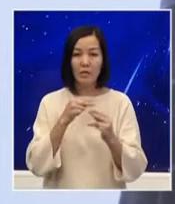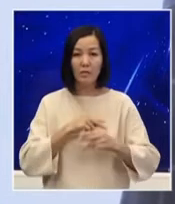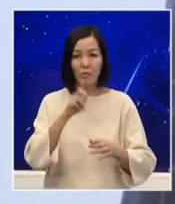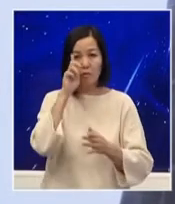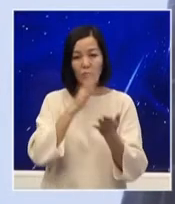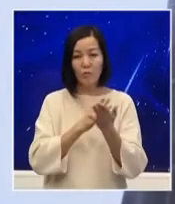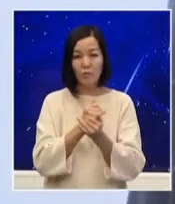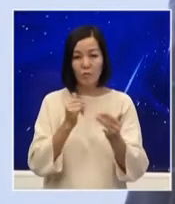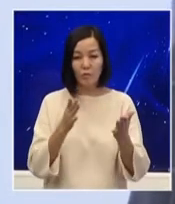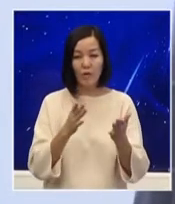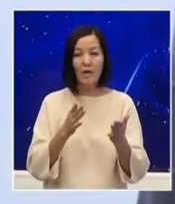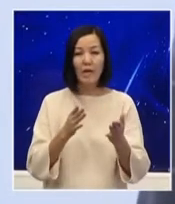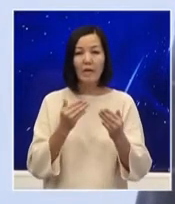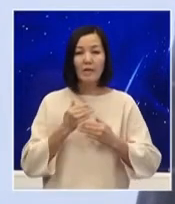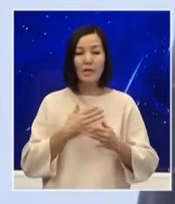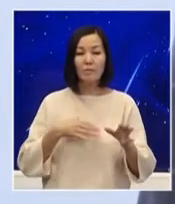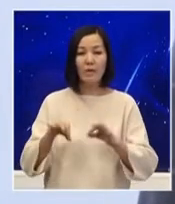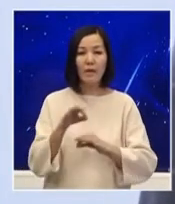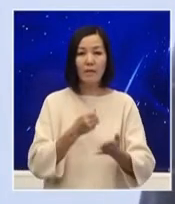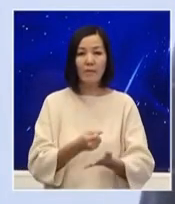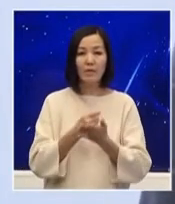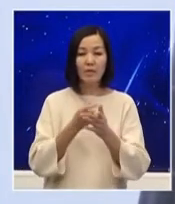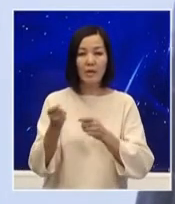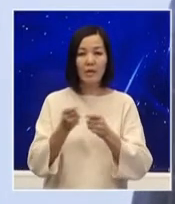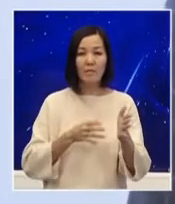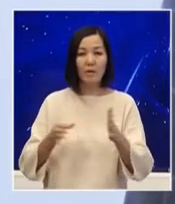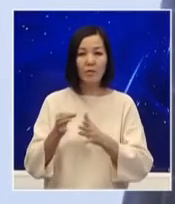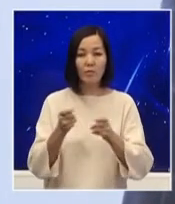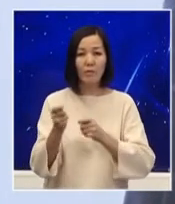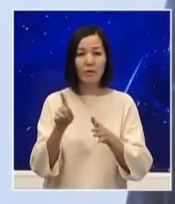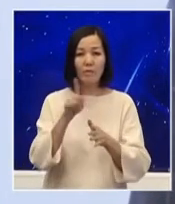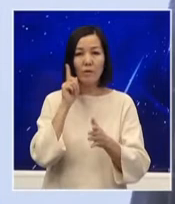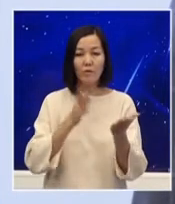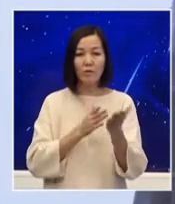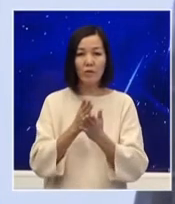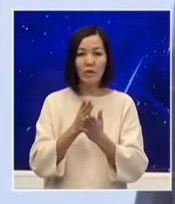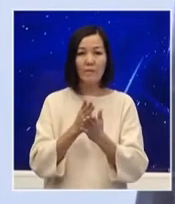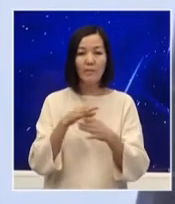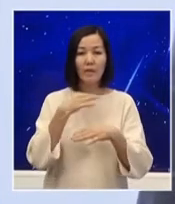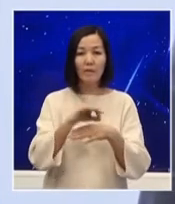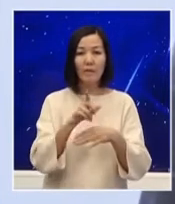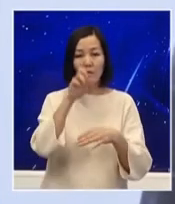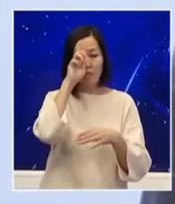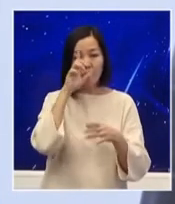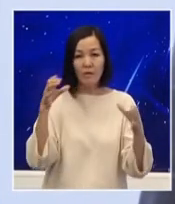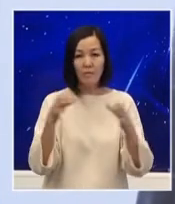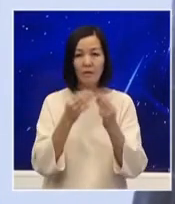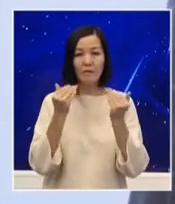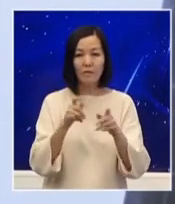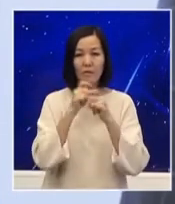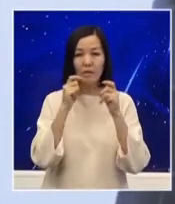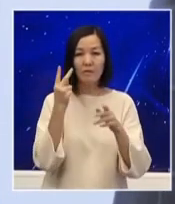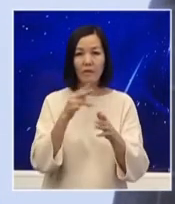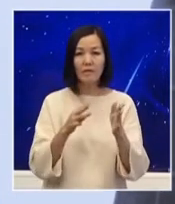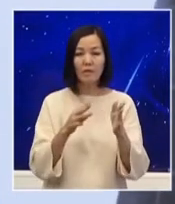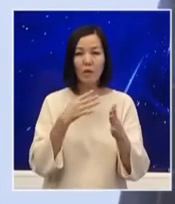государственных органов и так далее. Наш проект поддержали акимат области, управление молодежной политики и филиал госкорпорации. Сегодня мы наградили 20